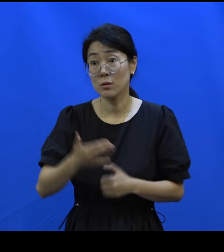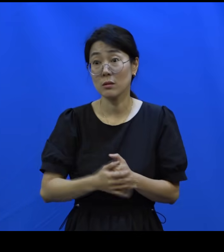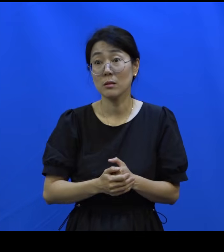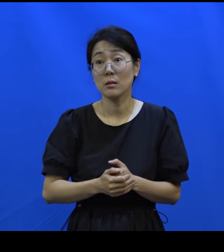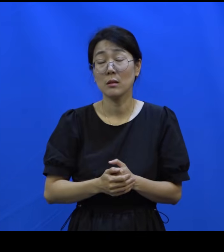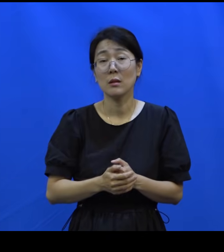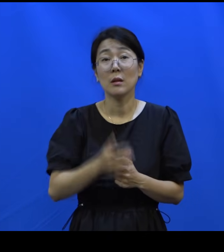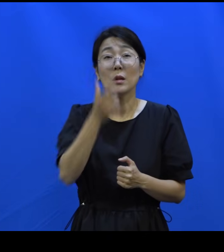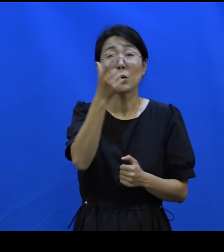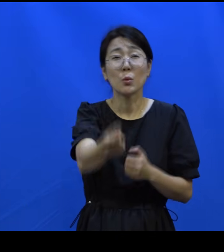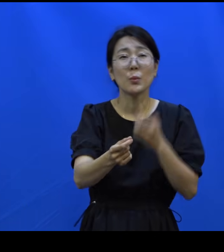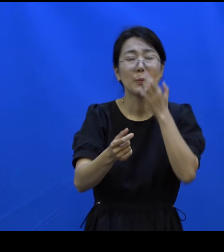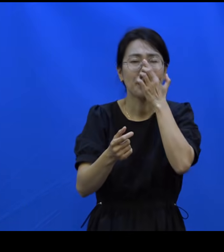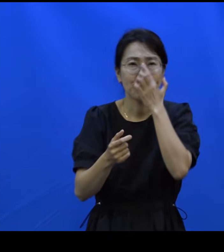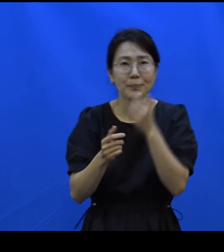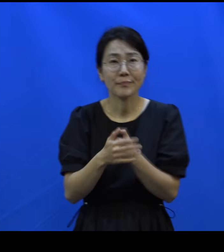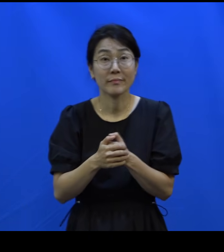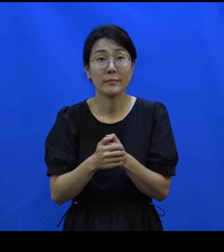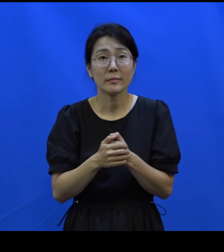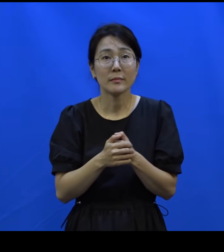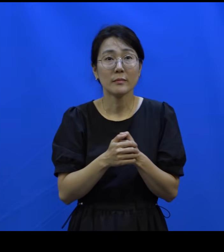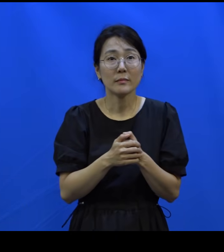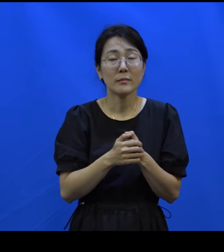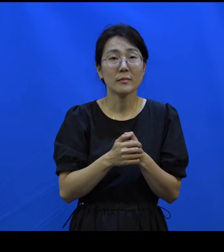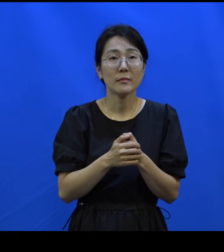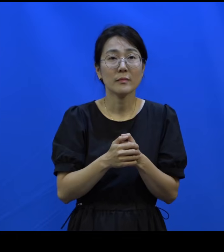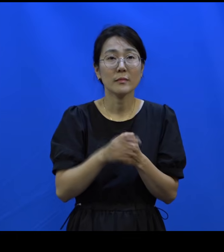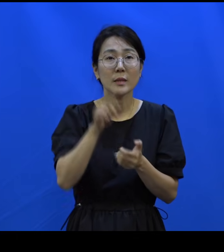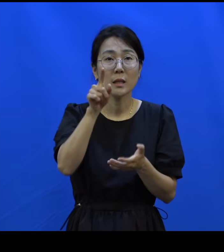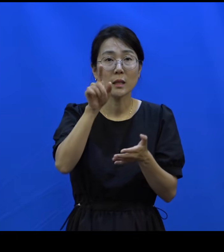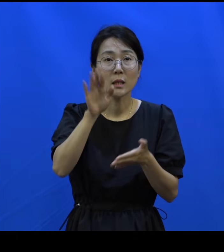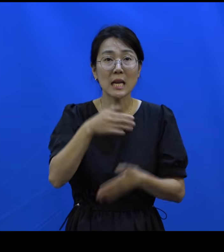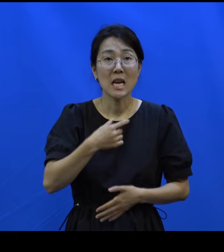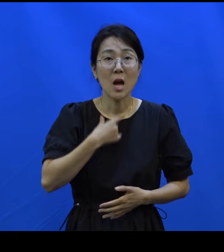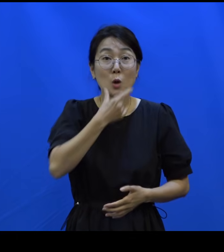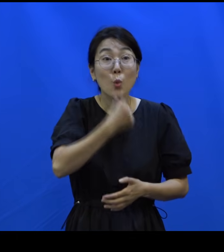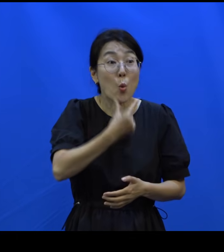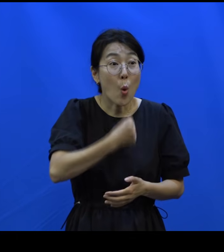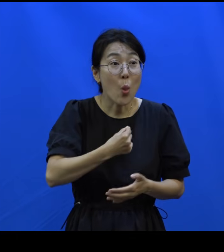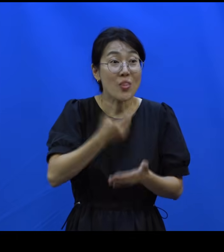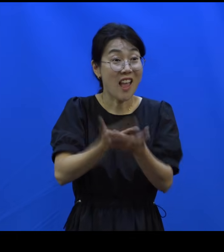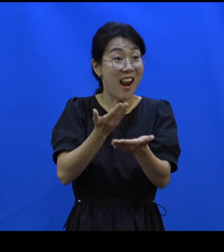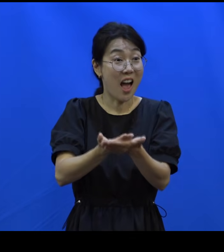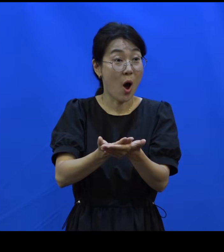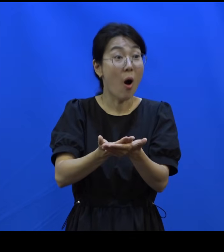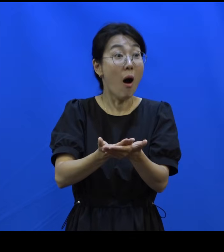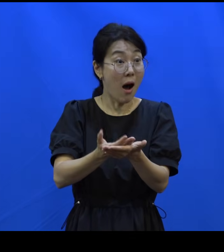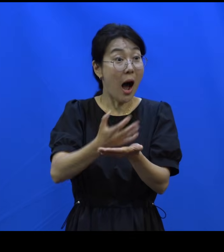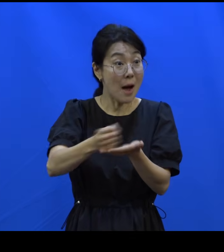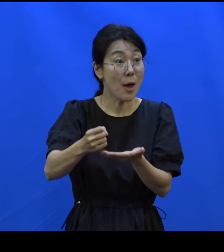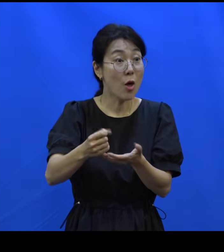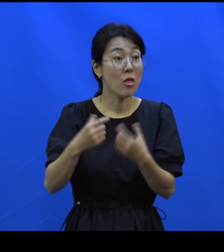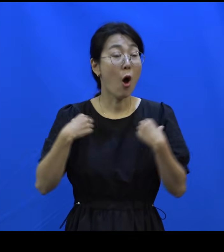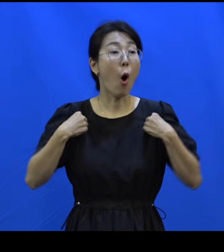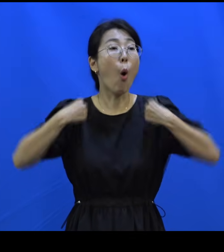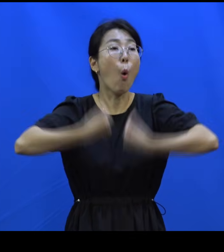가지게 하며, 예수님 당시는 옷도 하나의 재산권으로 보았습니다. 요즘같이 옷이 흔한 시대가